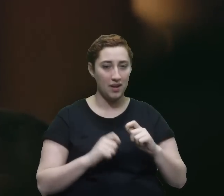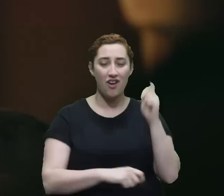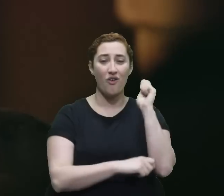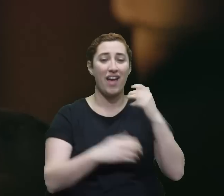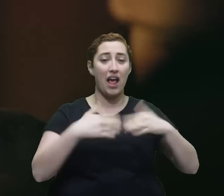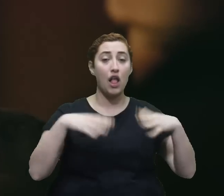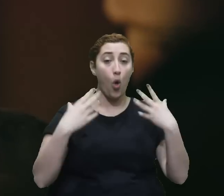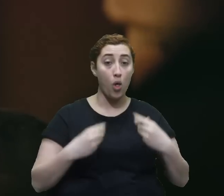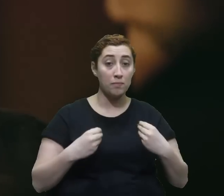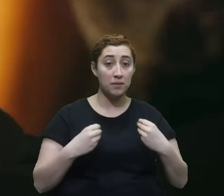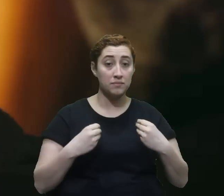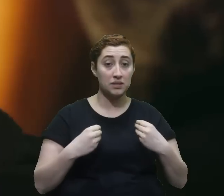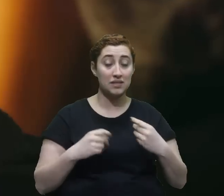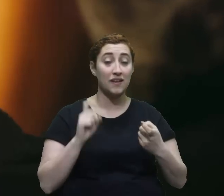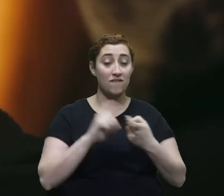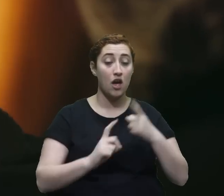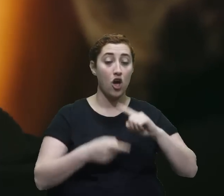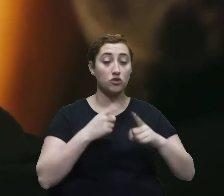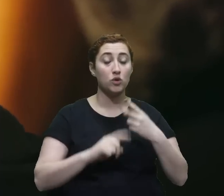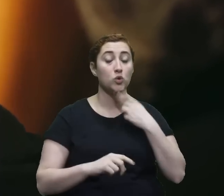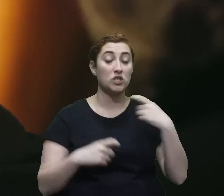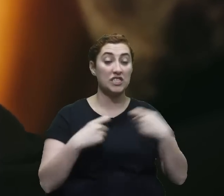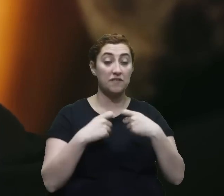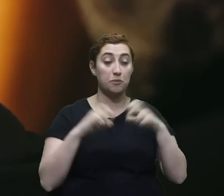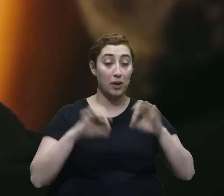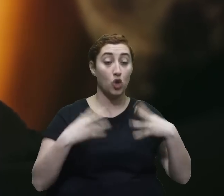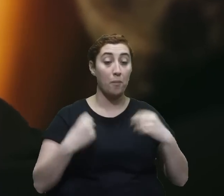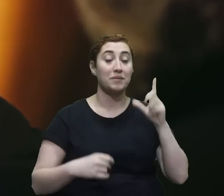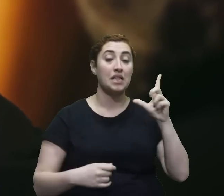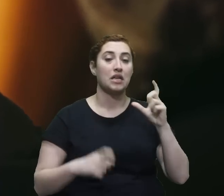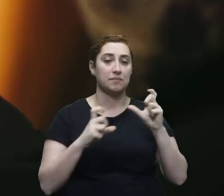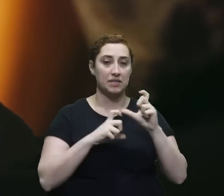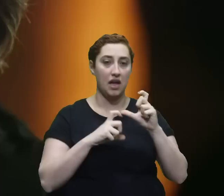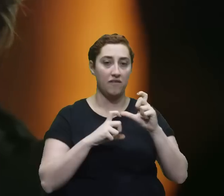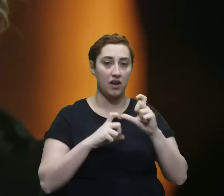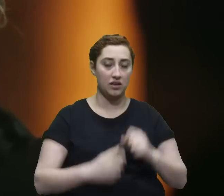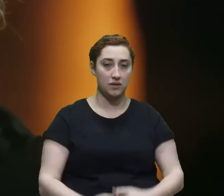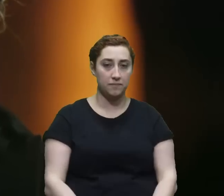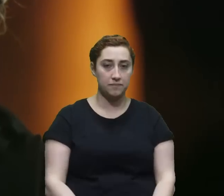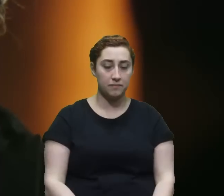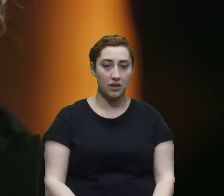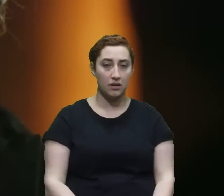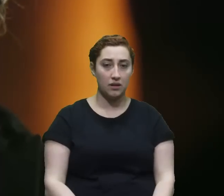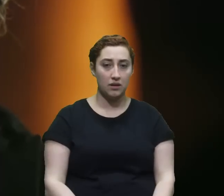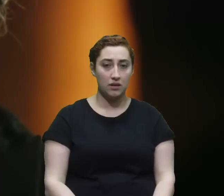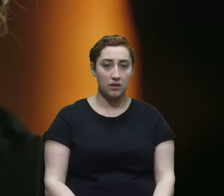Konferansı engellememiz ve Osmanlı-Rus savaşını çıkarmamız gerek Server.